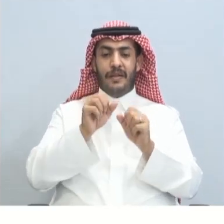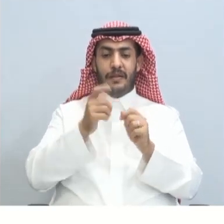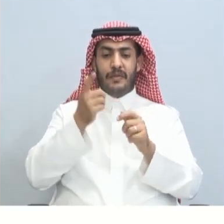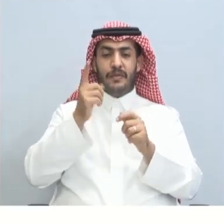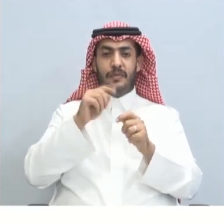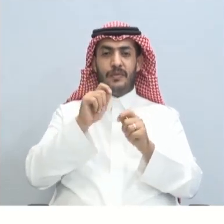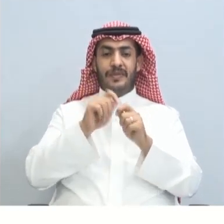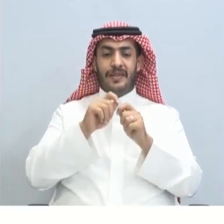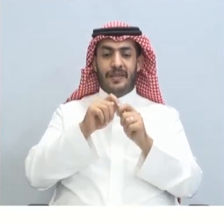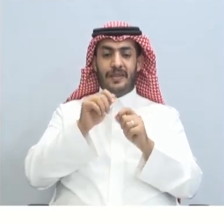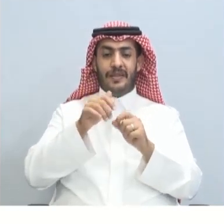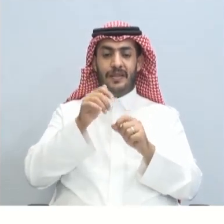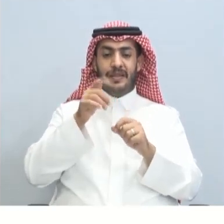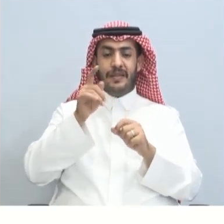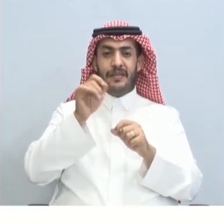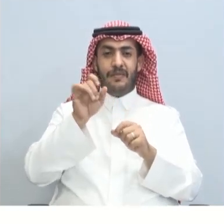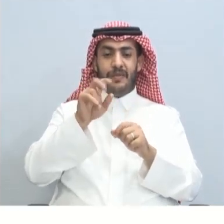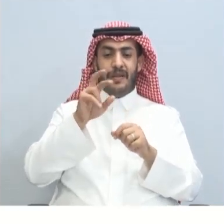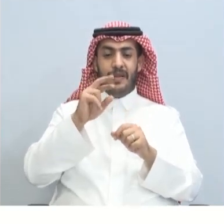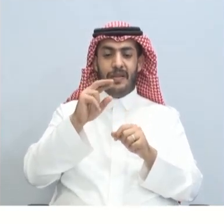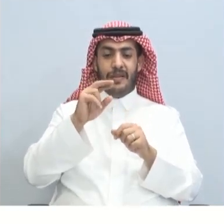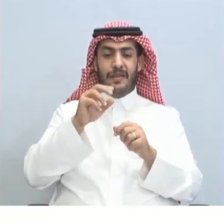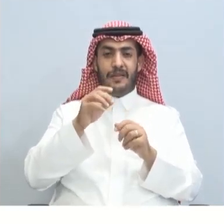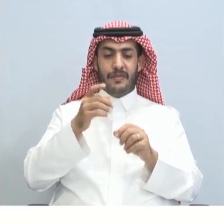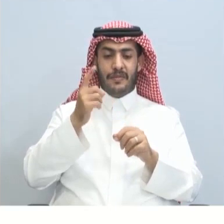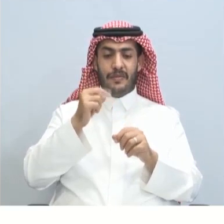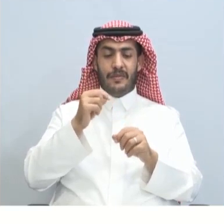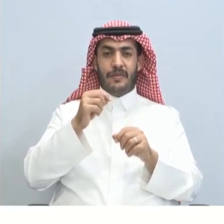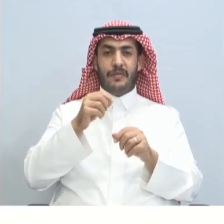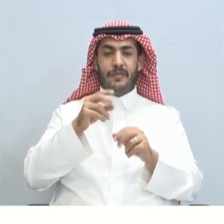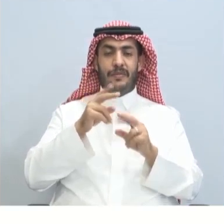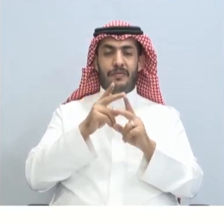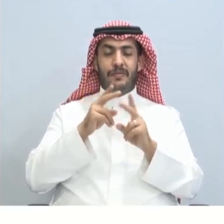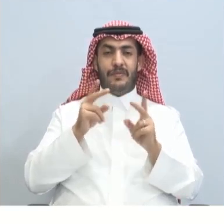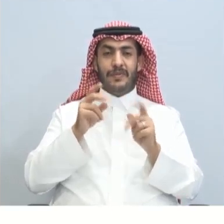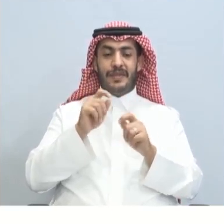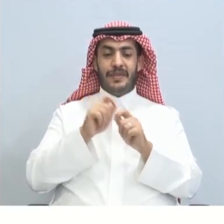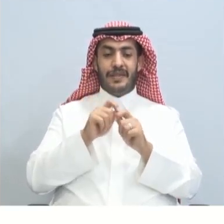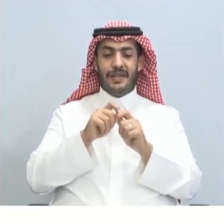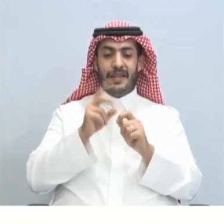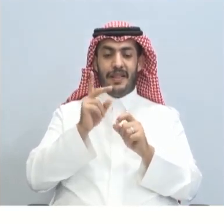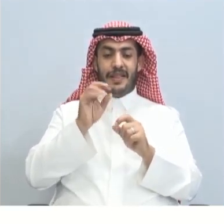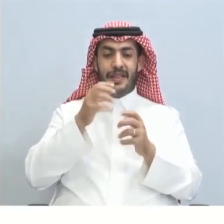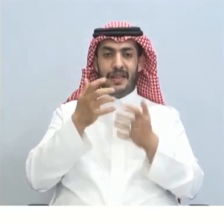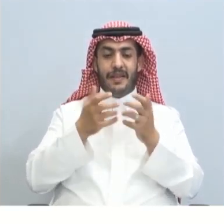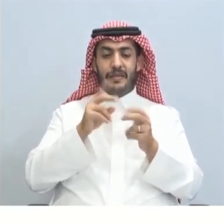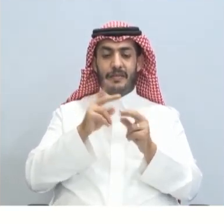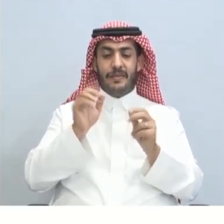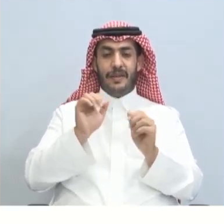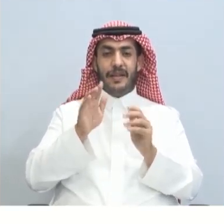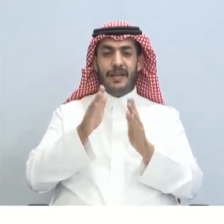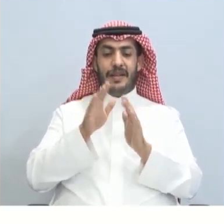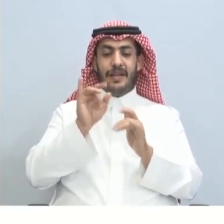وحفظها وكذلك يستعمل او يستخدم في صناعه الفولات وصناعه ادوات الطهي